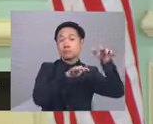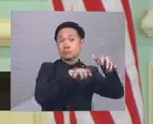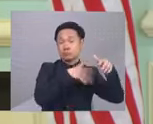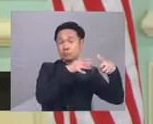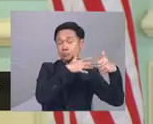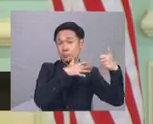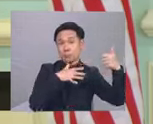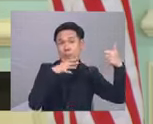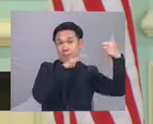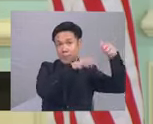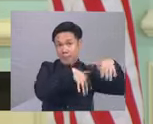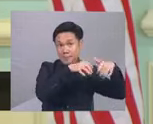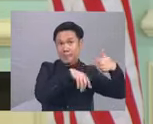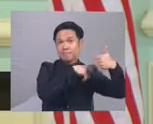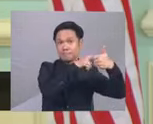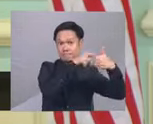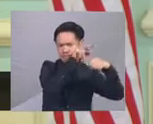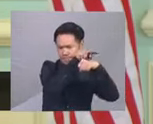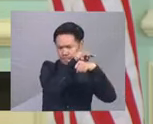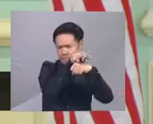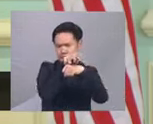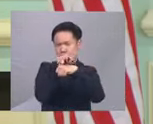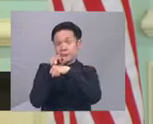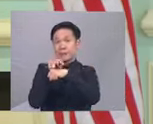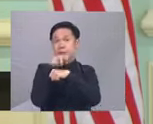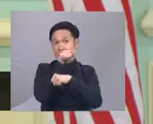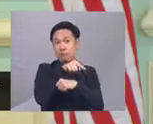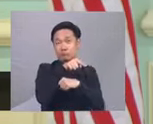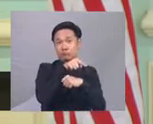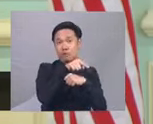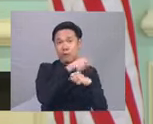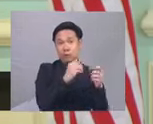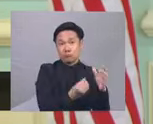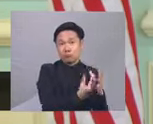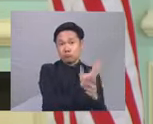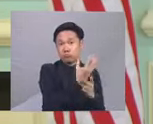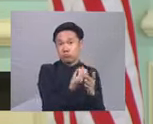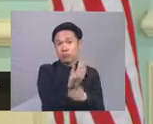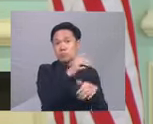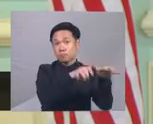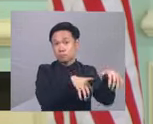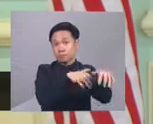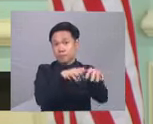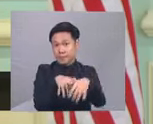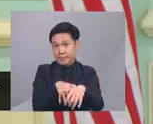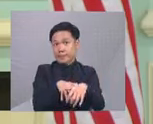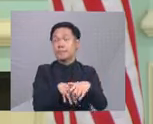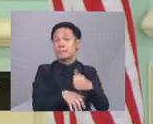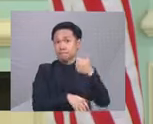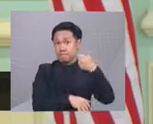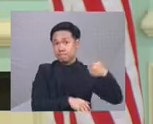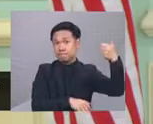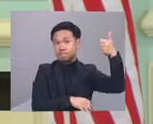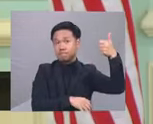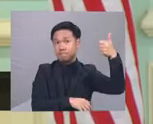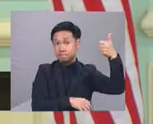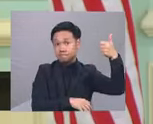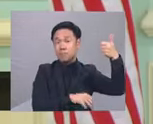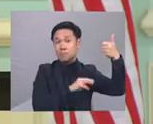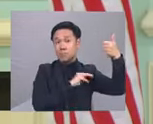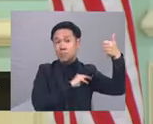membuat pemantauan di peringkat pengeluar makanan dan juga memberikan jaminan